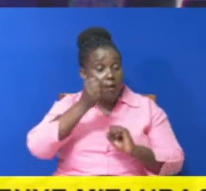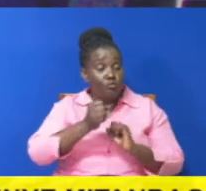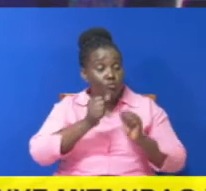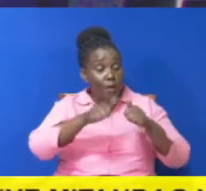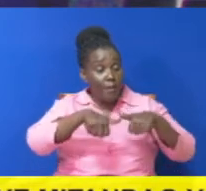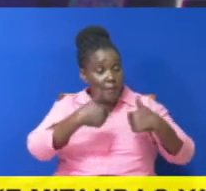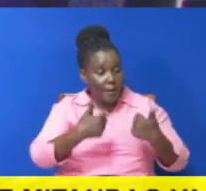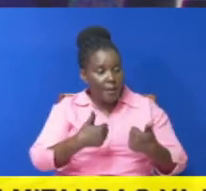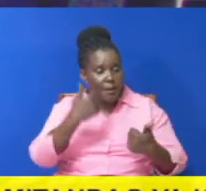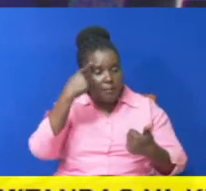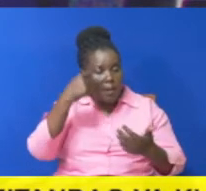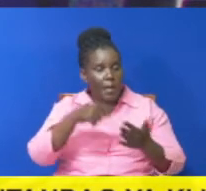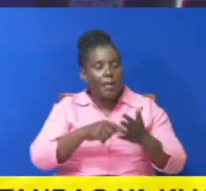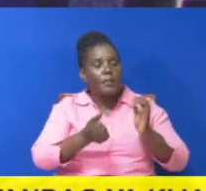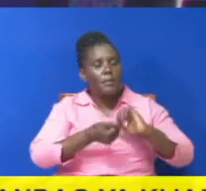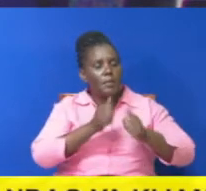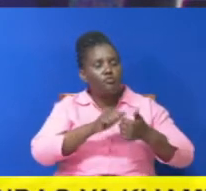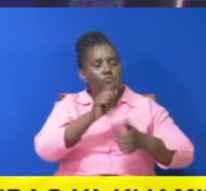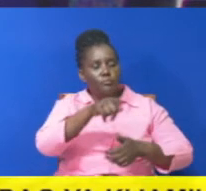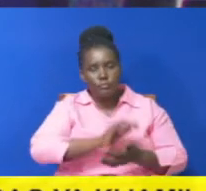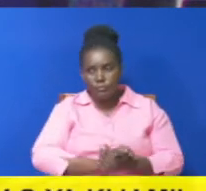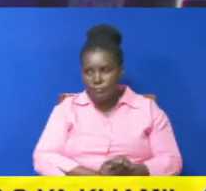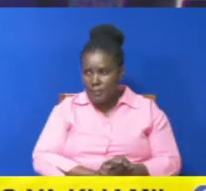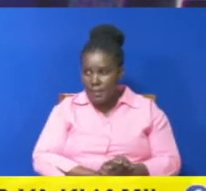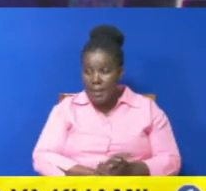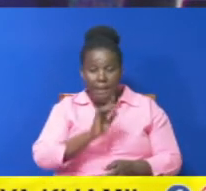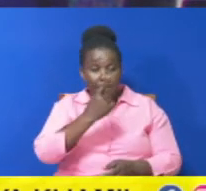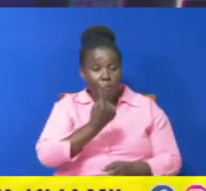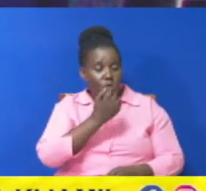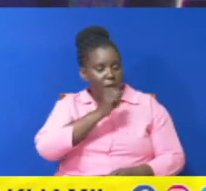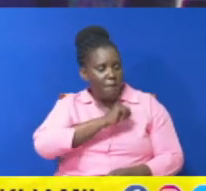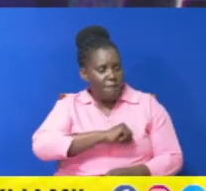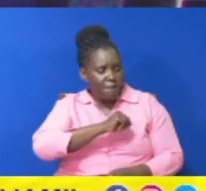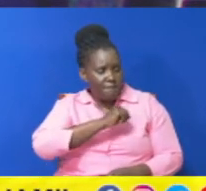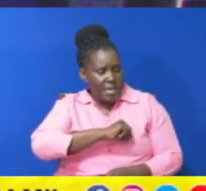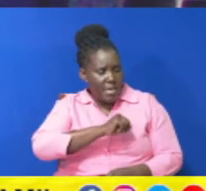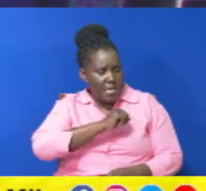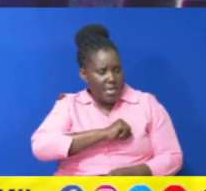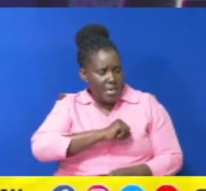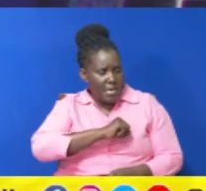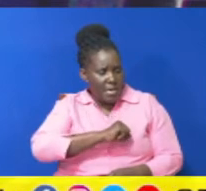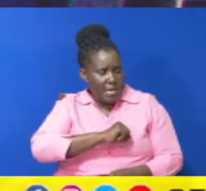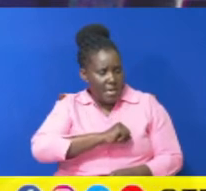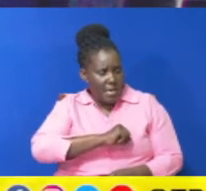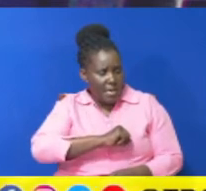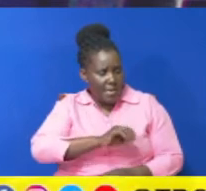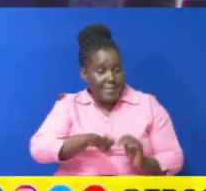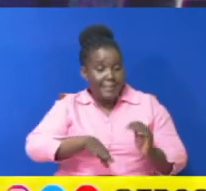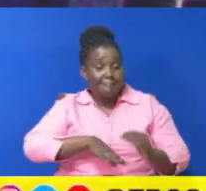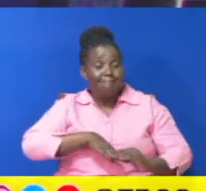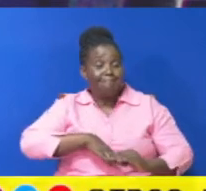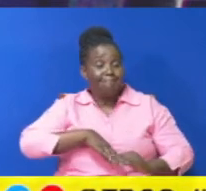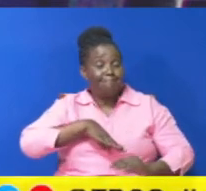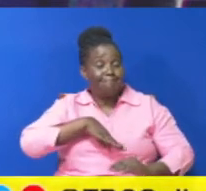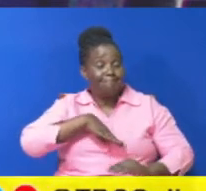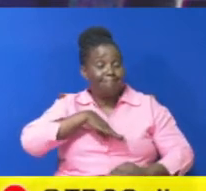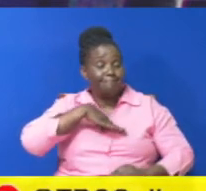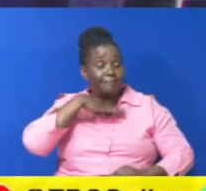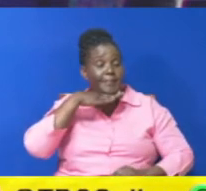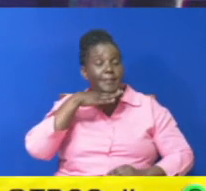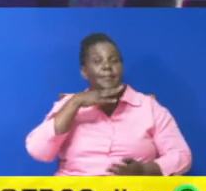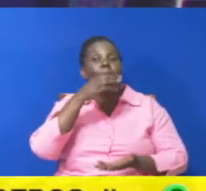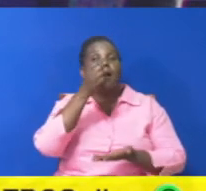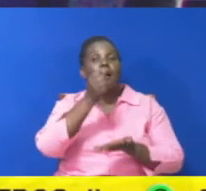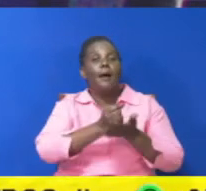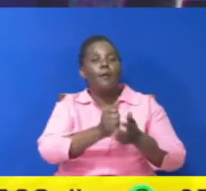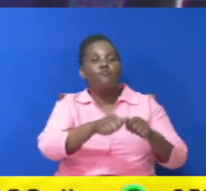kuna shida, mmoja wao amevumilia, ameshindwa kwa tabia zako mbaya. Kuna baadhi ya watu